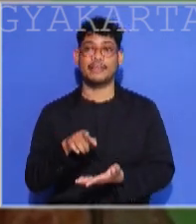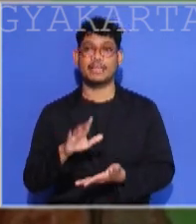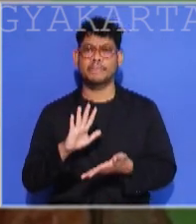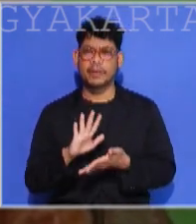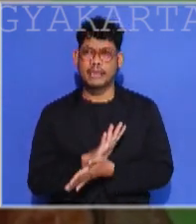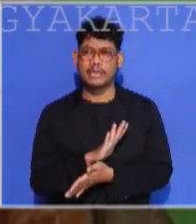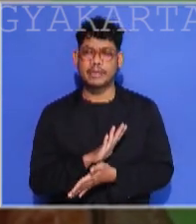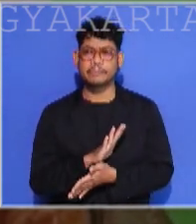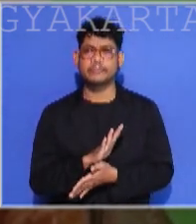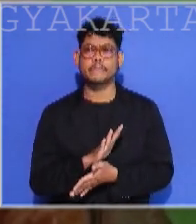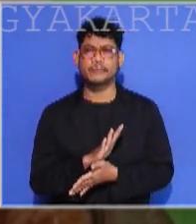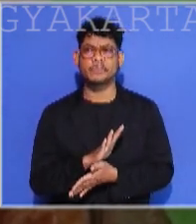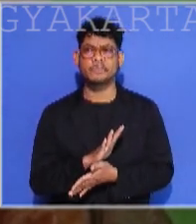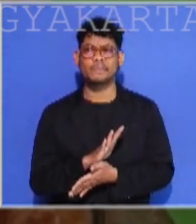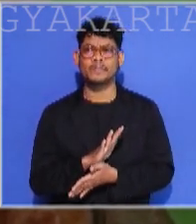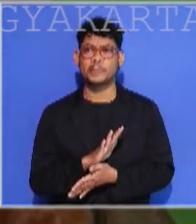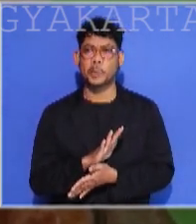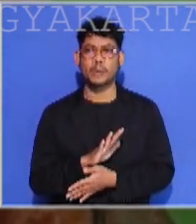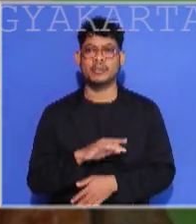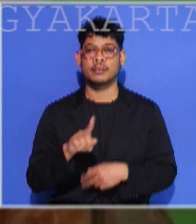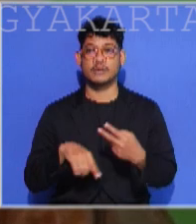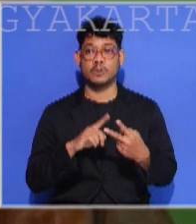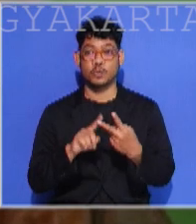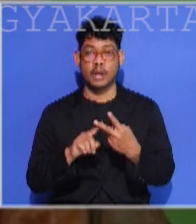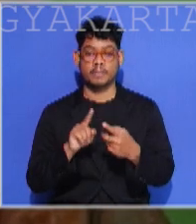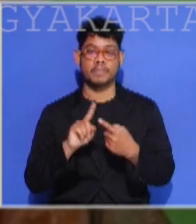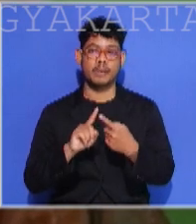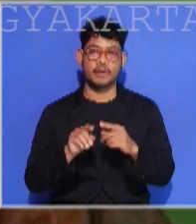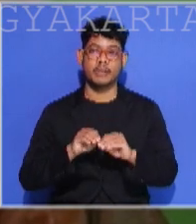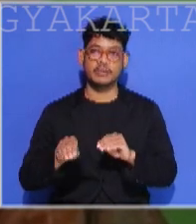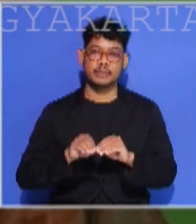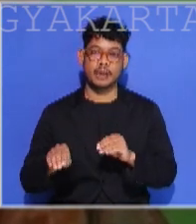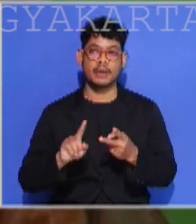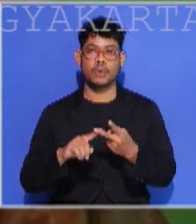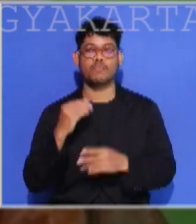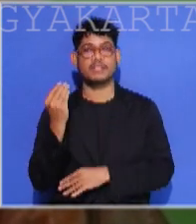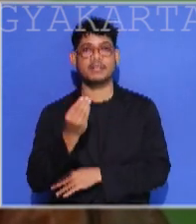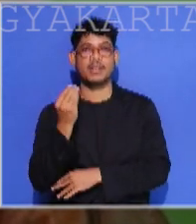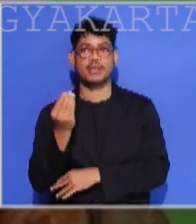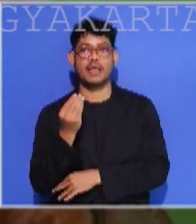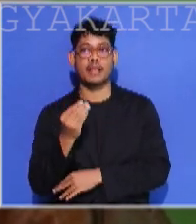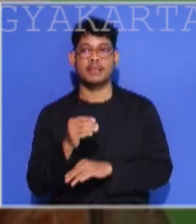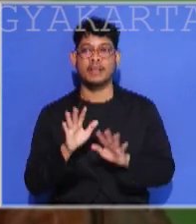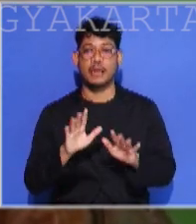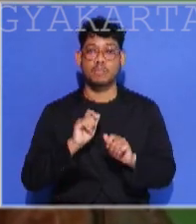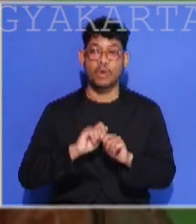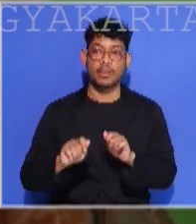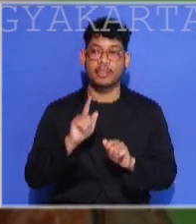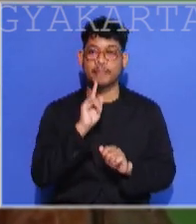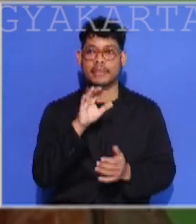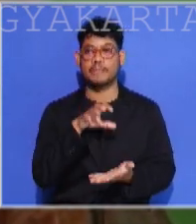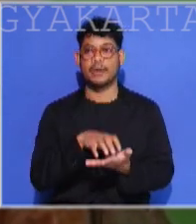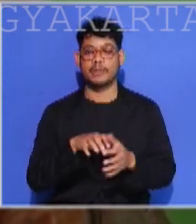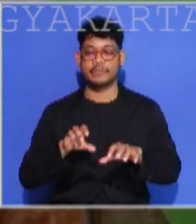dobel selain untuk pertanian juga untuk wisata yang nanti akan kita garap kita buat spot-spot kita